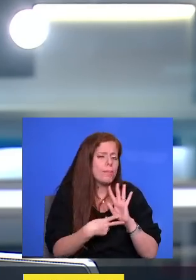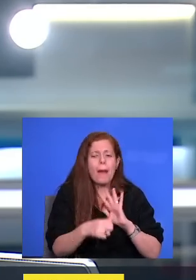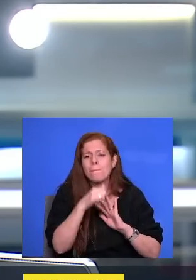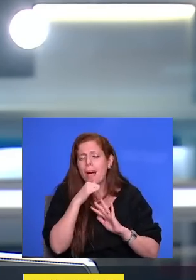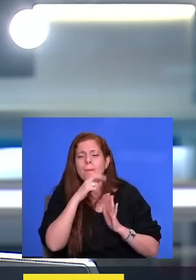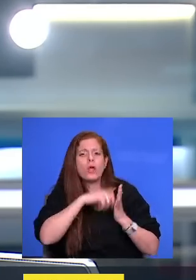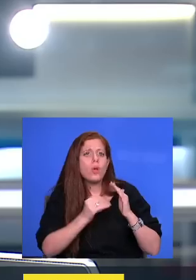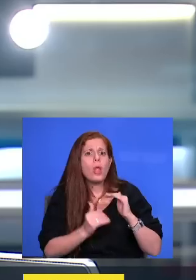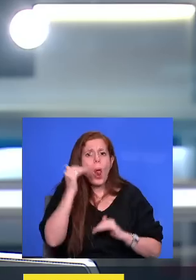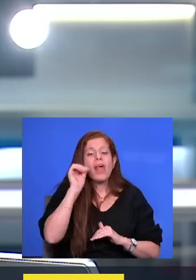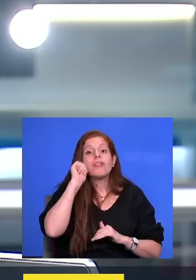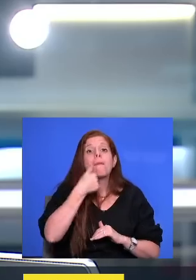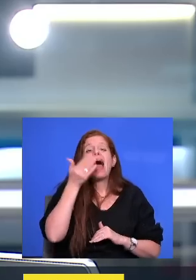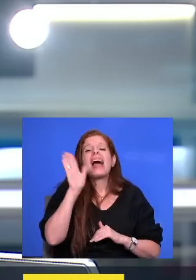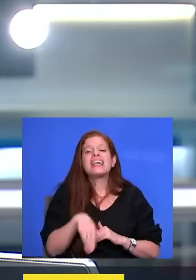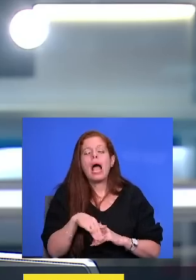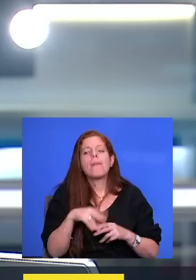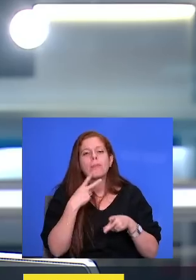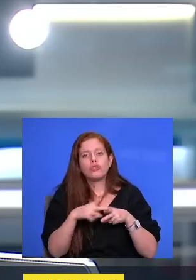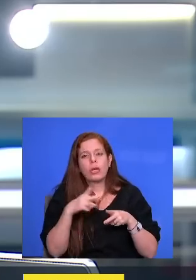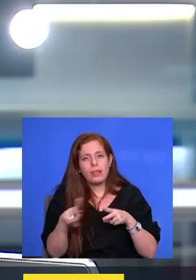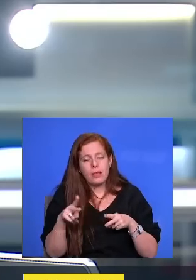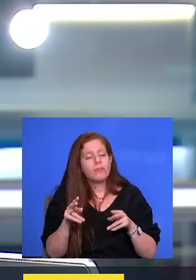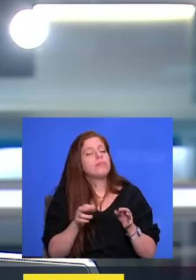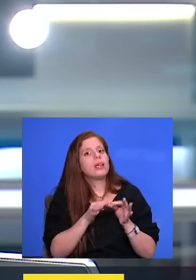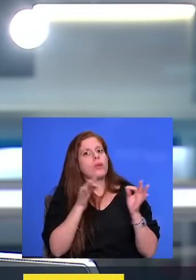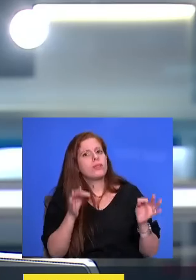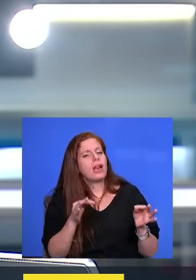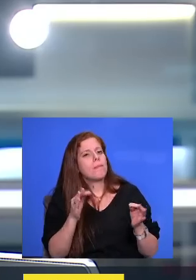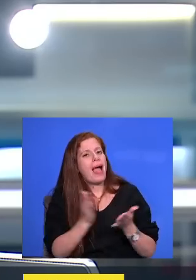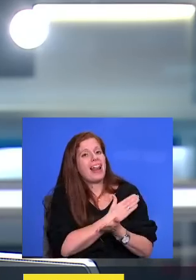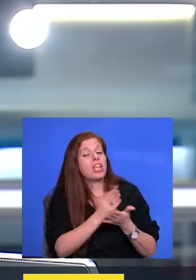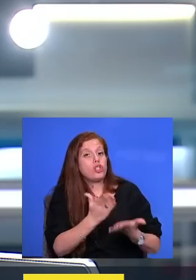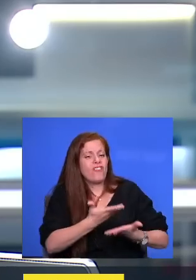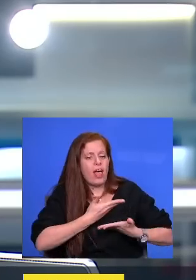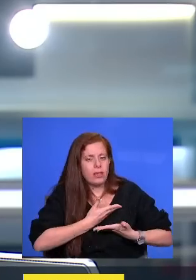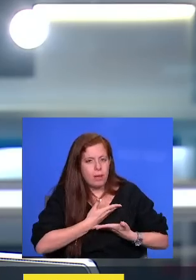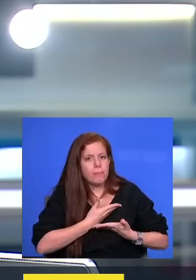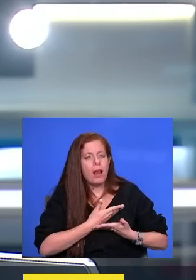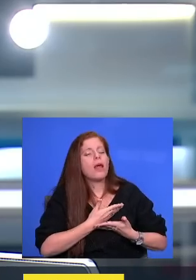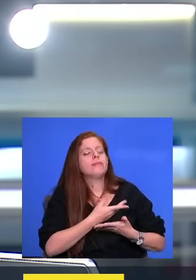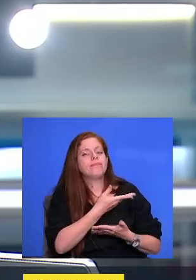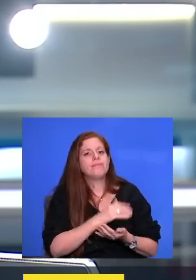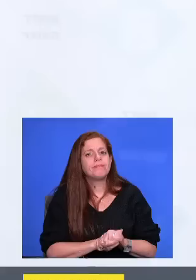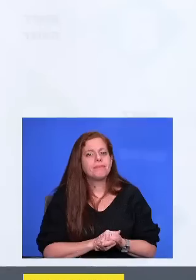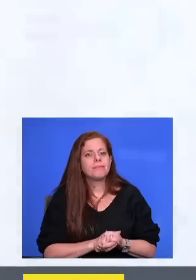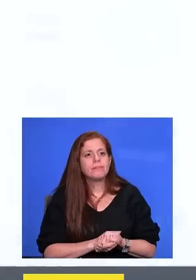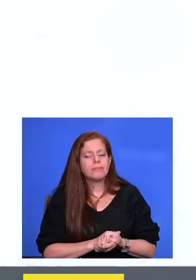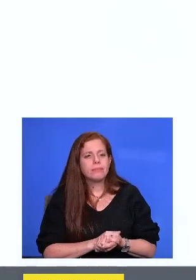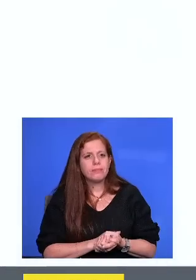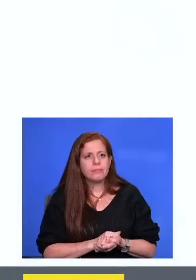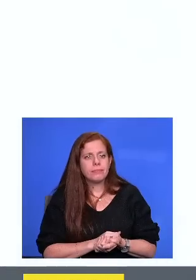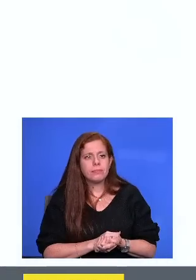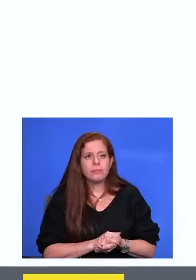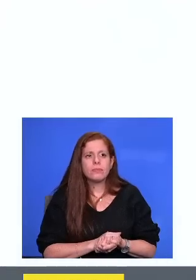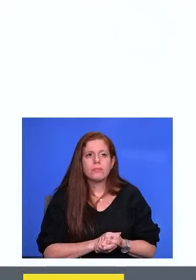גם המשכנתא מתייקרת. אנחנו נפתח בהחלטה הראשונה שכבר התקבלה בדיווח של כתבת התחום הכלכלי דנה הרקצי. חסר